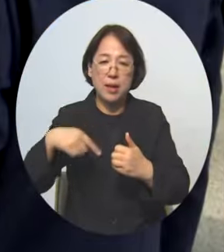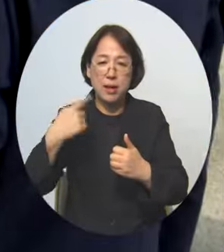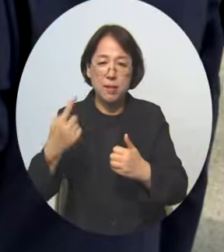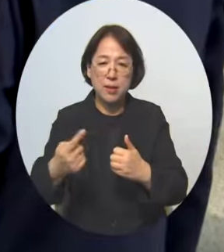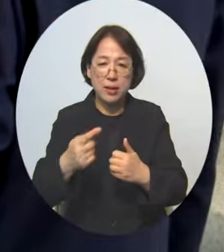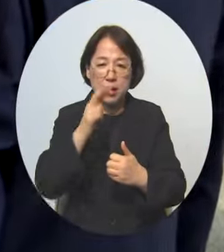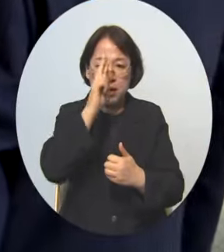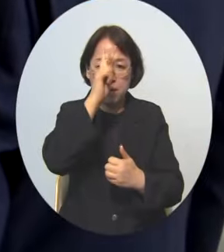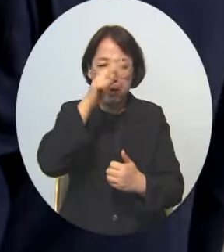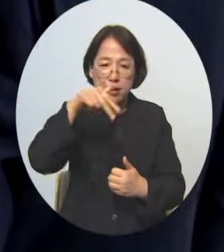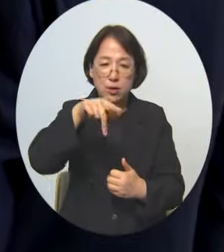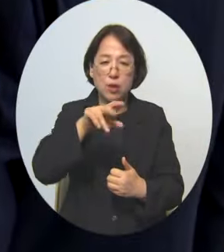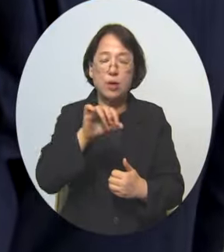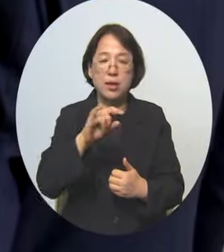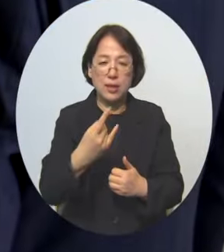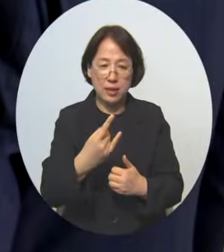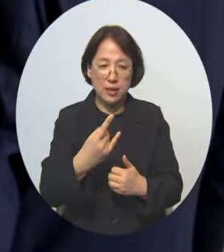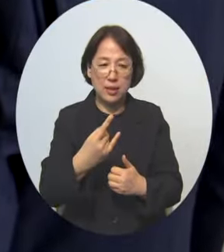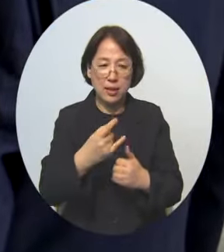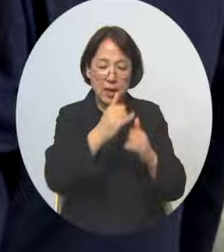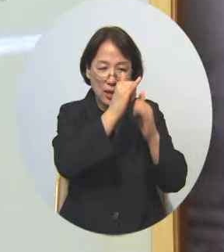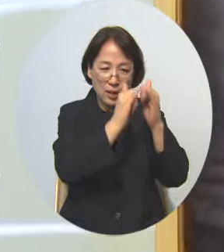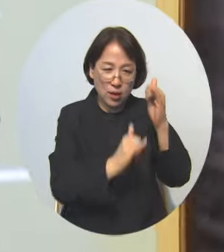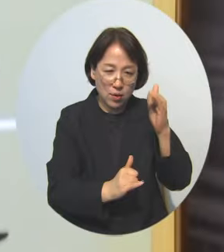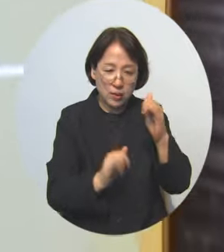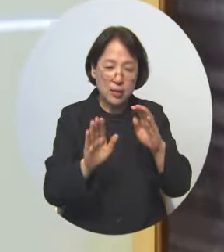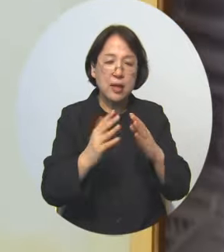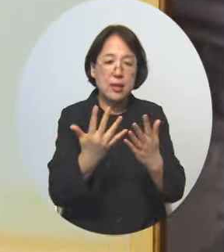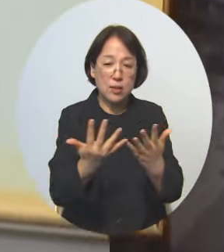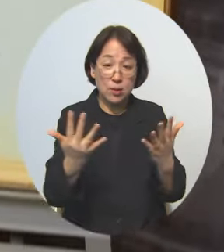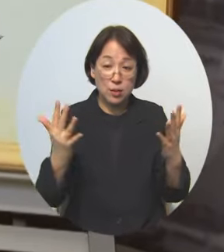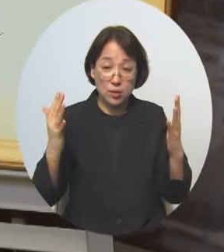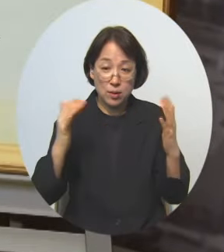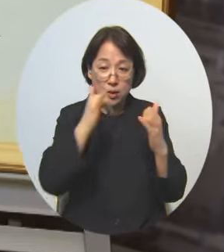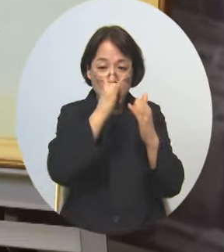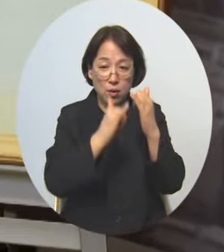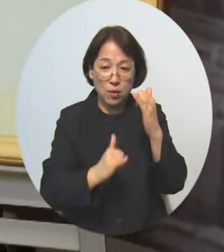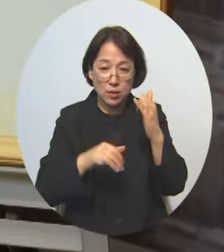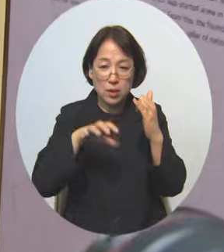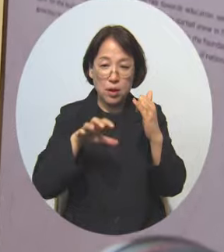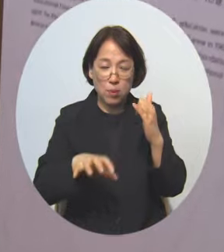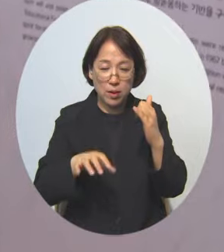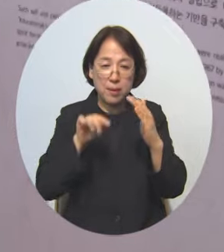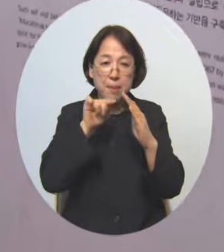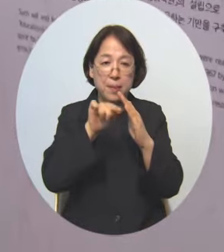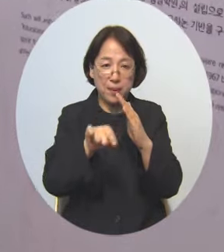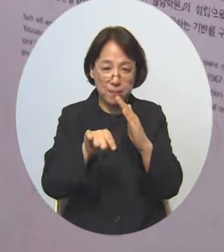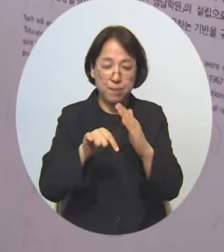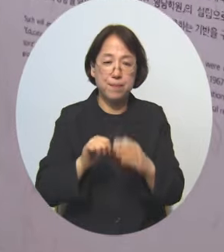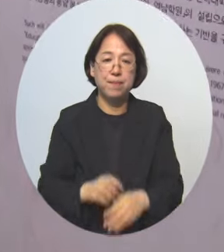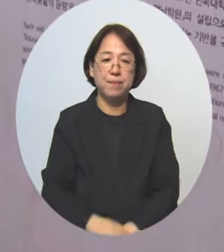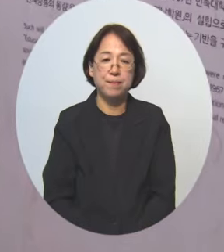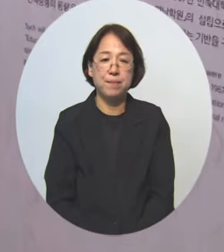박정희 전 대통령의 기록물 등이 전시된 영남대학교 역사관을 방문했습니다. KTV 문기혁입니다.